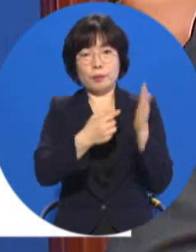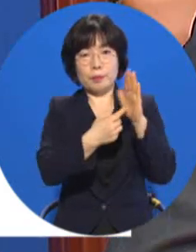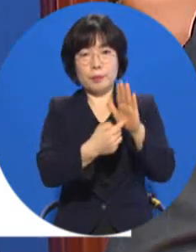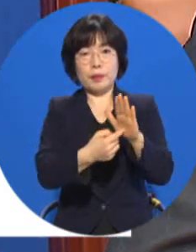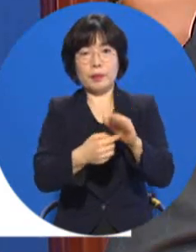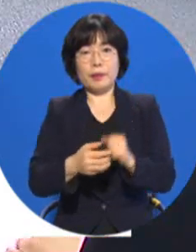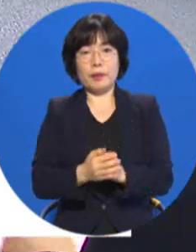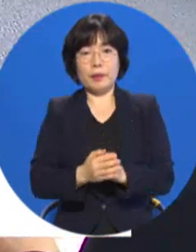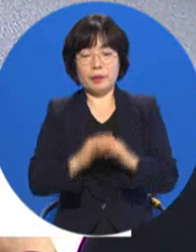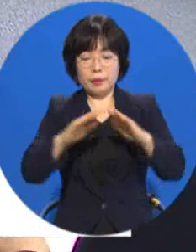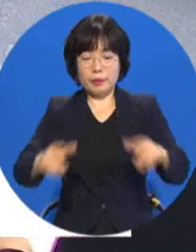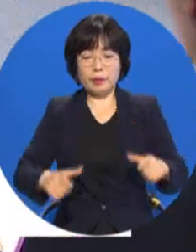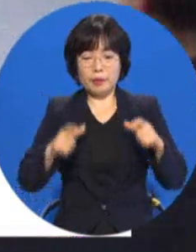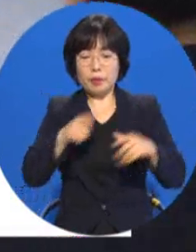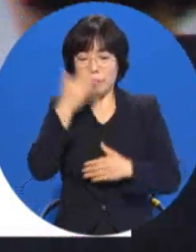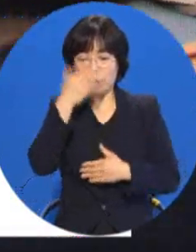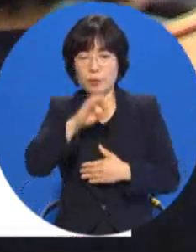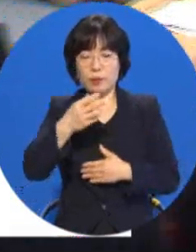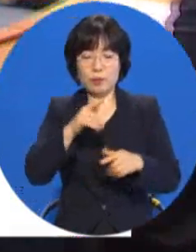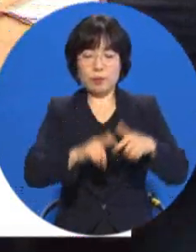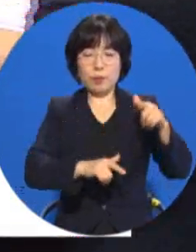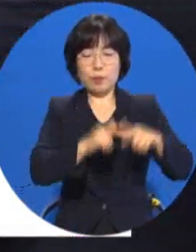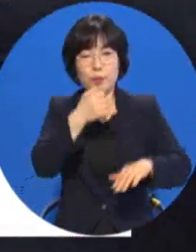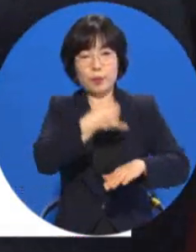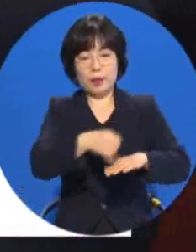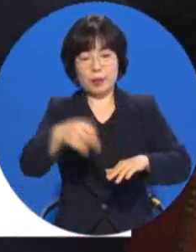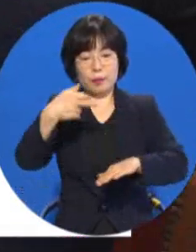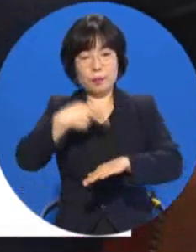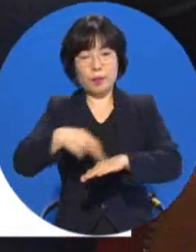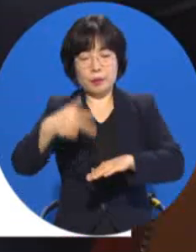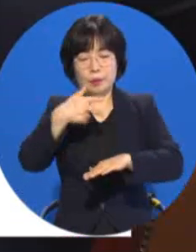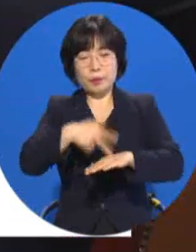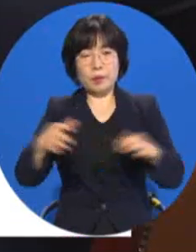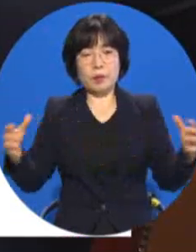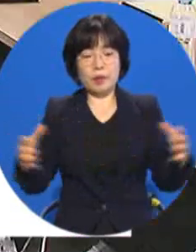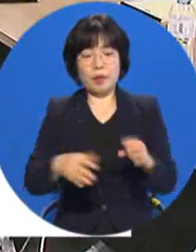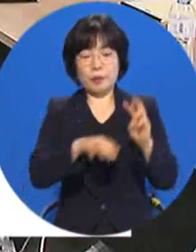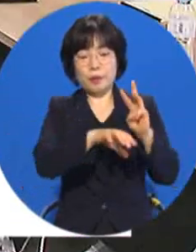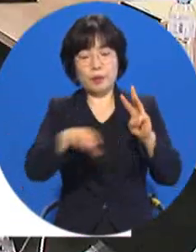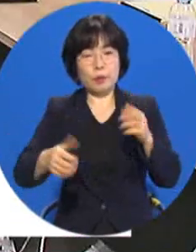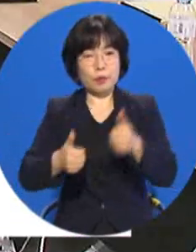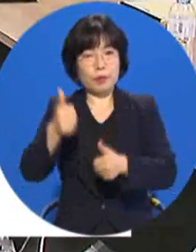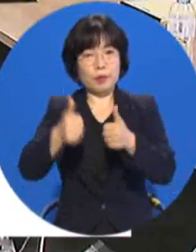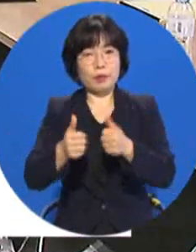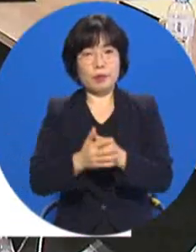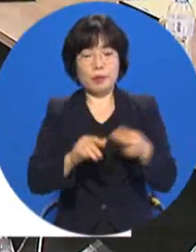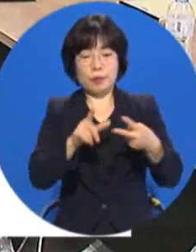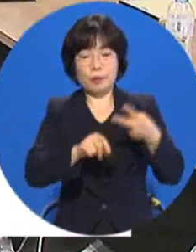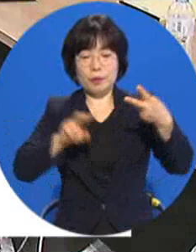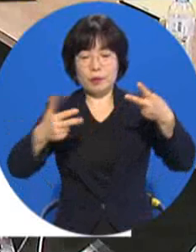공고하고 도내에서는 여수 을과 목포, 해남, 완도, 진도 등 세 곳의 경선을